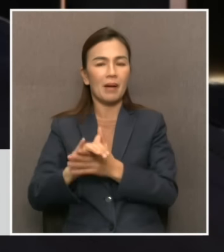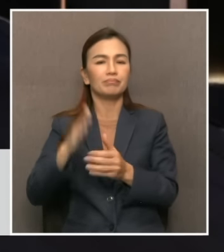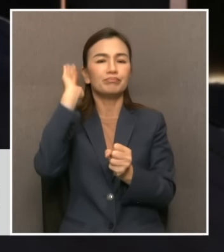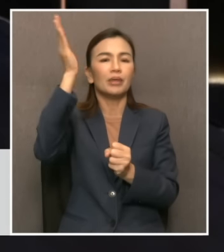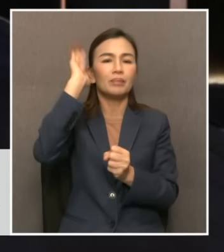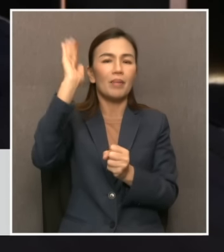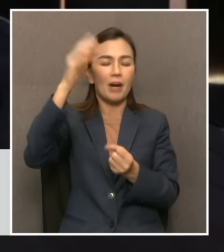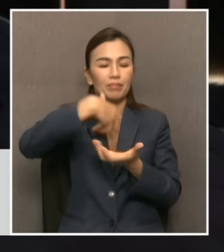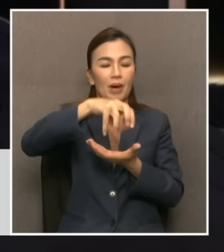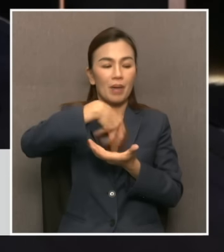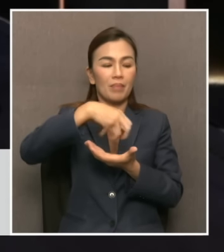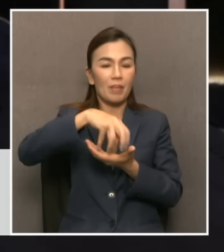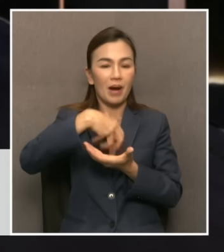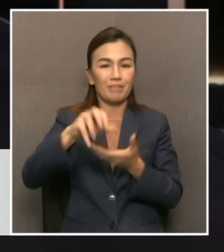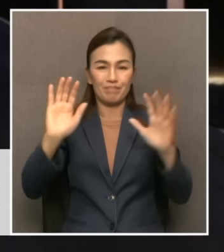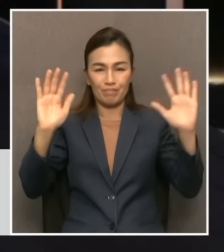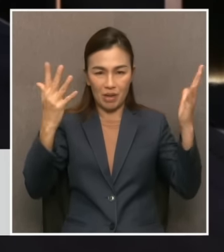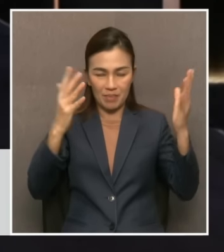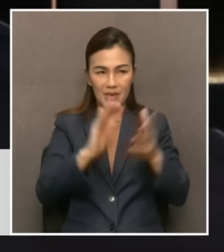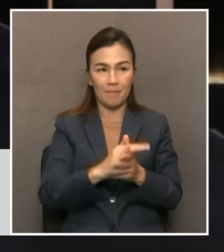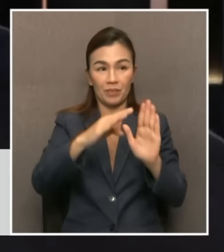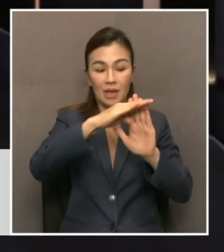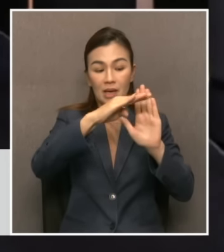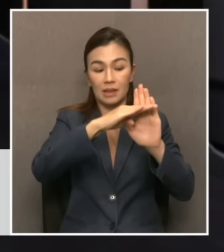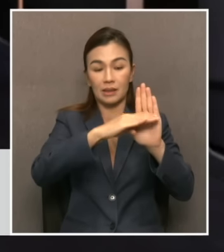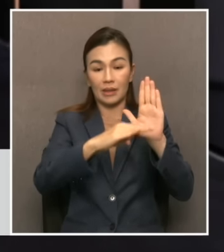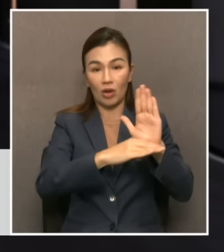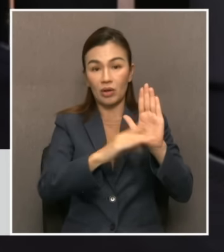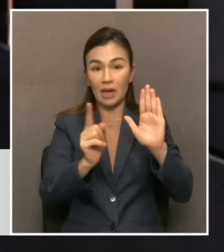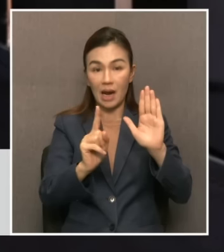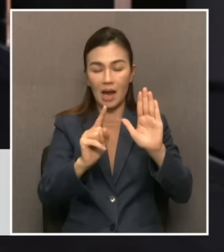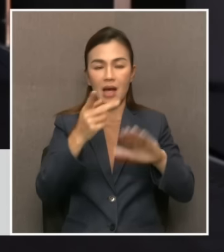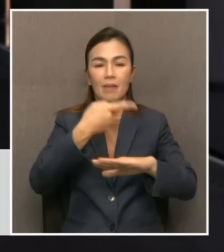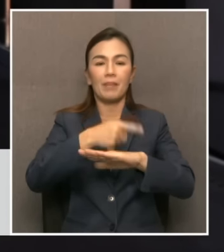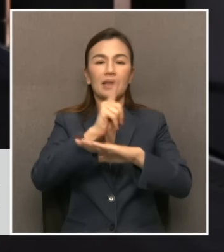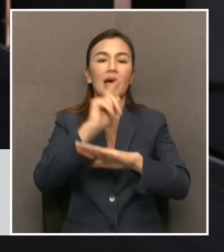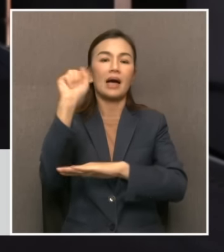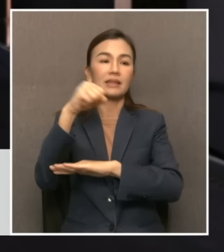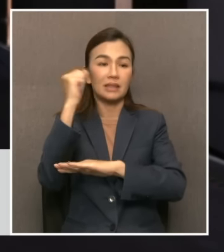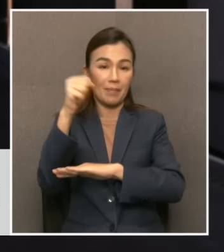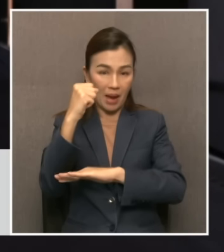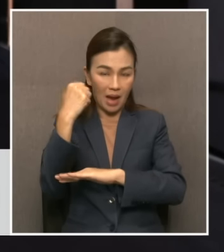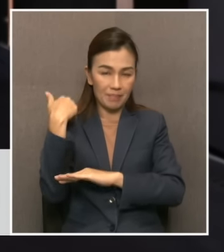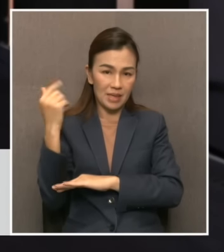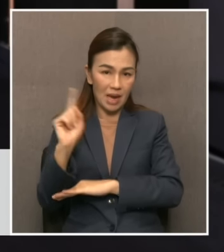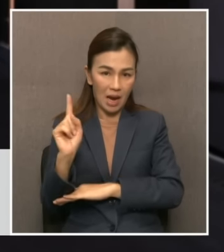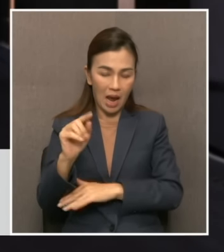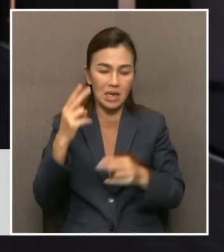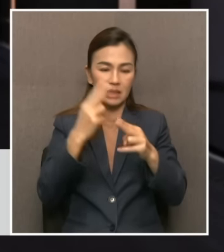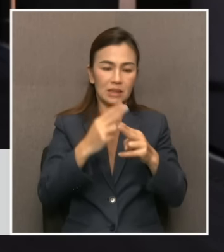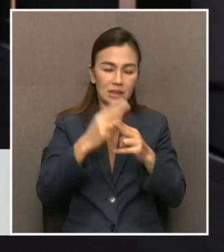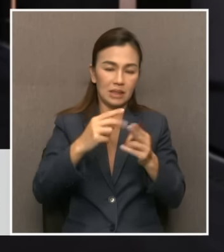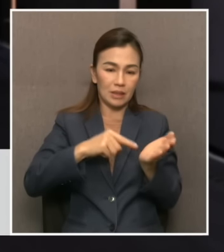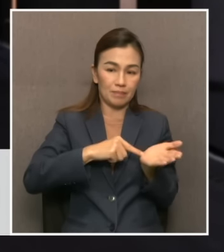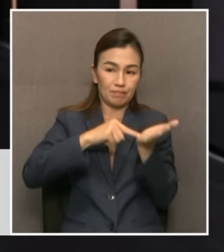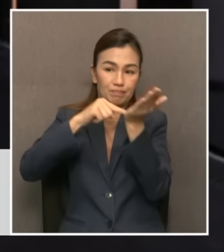อที่ประชุมค่ะส่วนขั้นตอนต่อไปนะคะทางประธานสภาค่ะก็จะมีการนำรายชื่อขึ้นทูล9ทูล